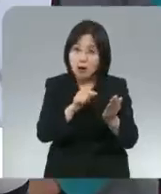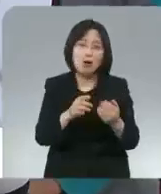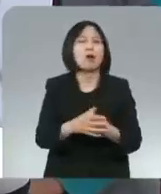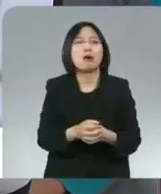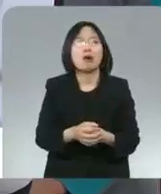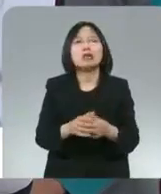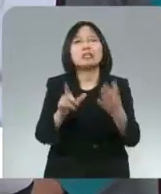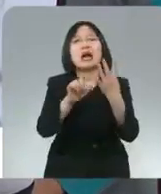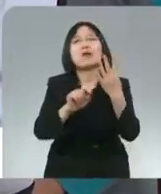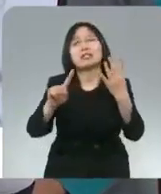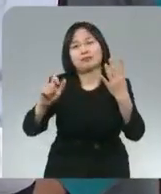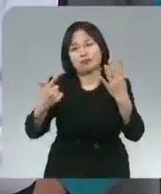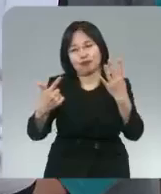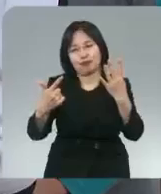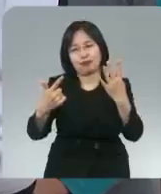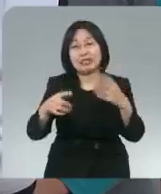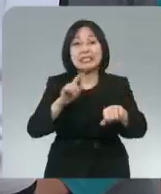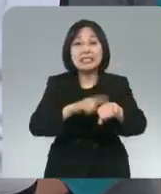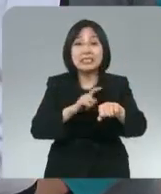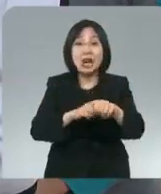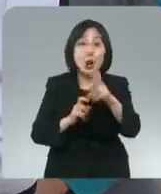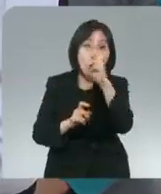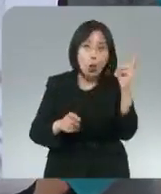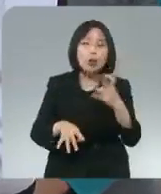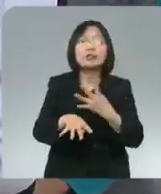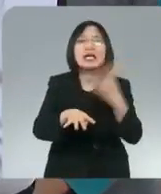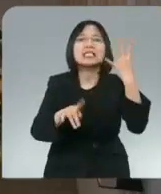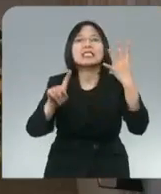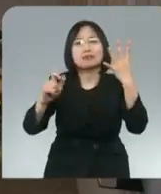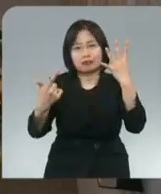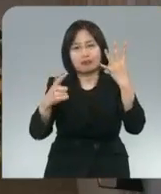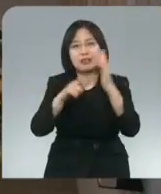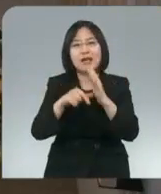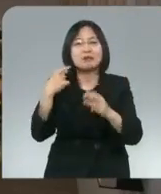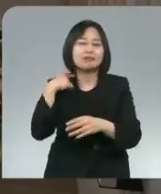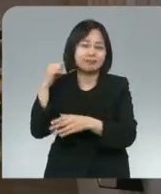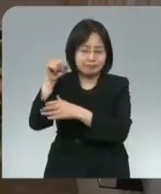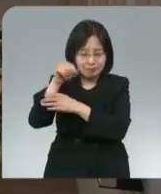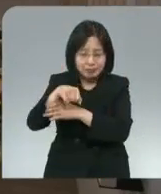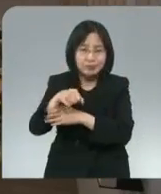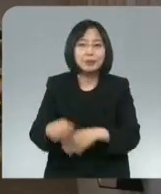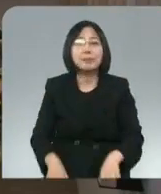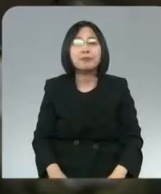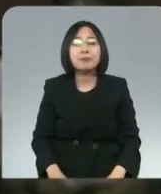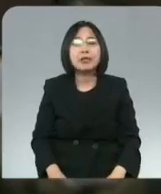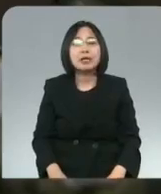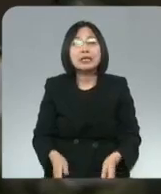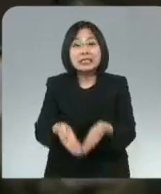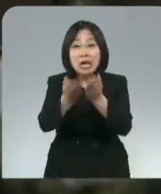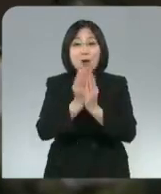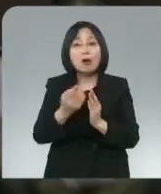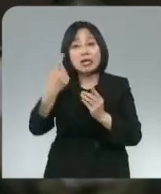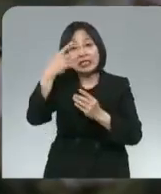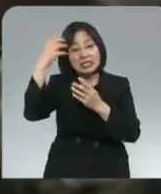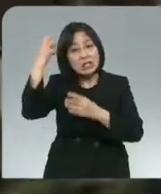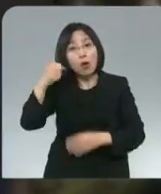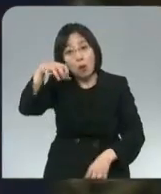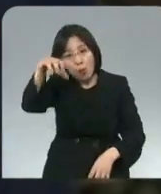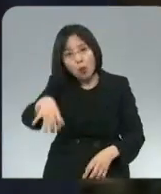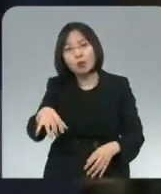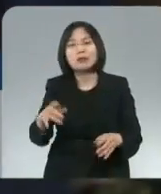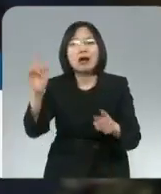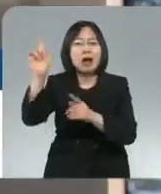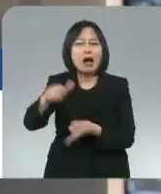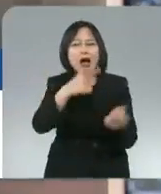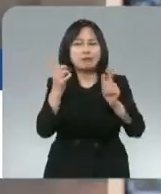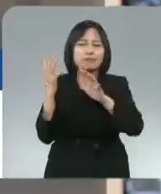été observée à 16h16 et dont le centre commémoratif dédié aux trams se sont succédé des visiteurs souhaitant se recueillir